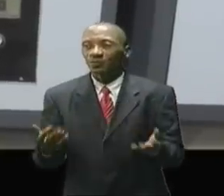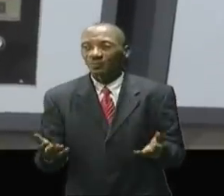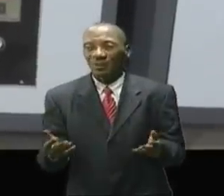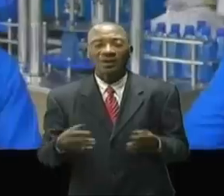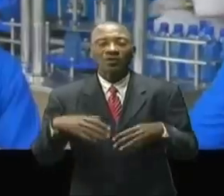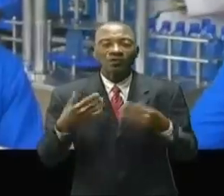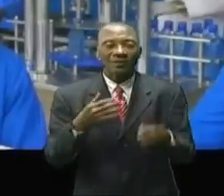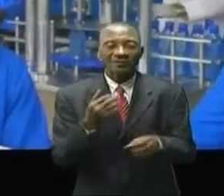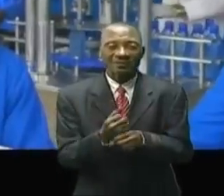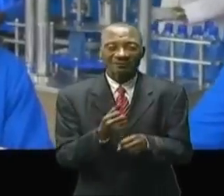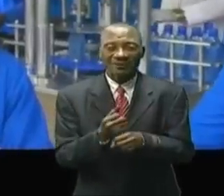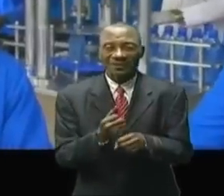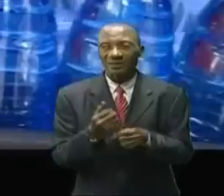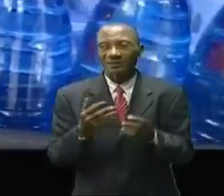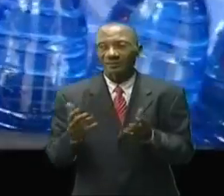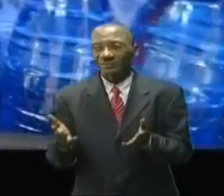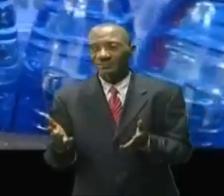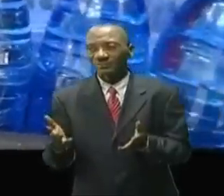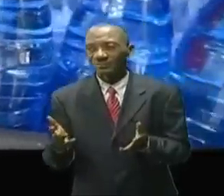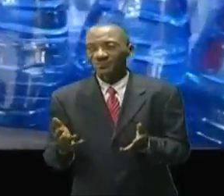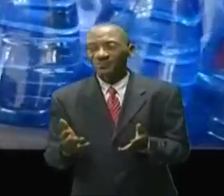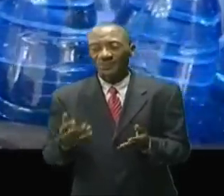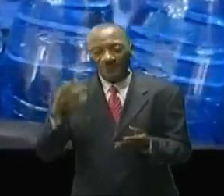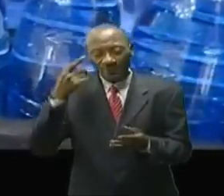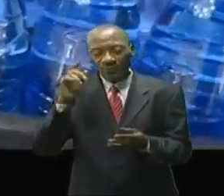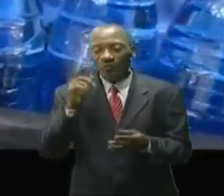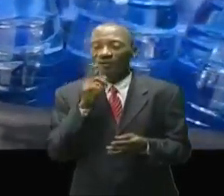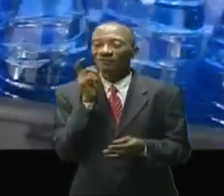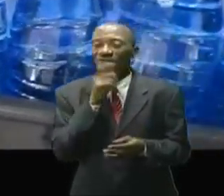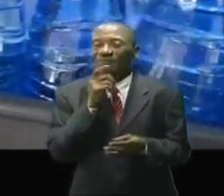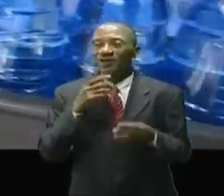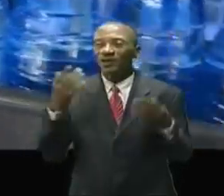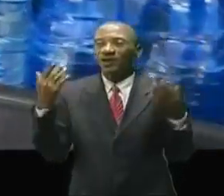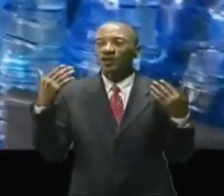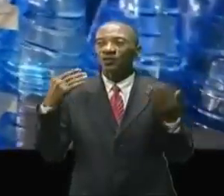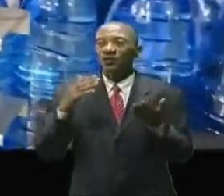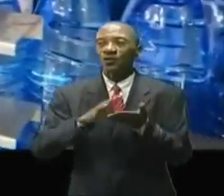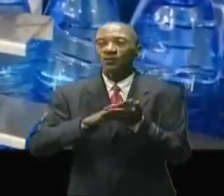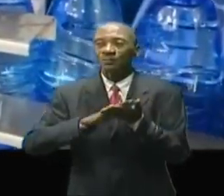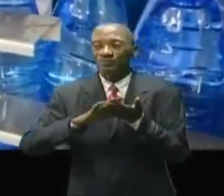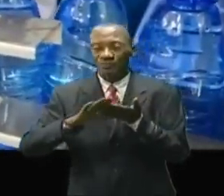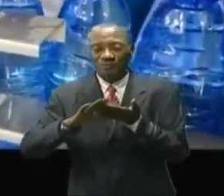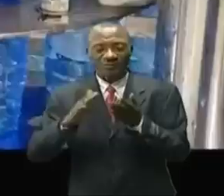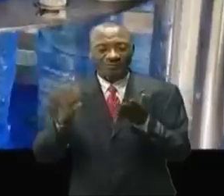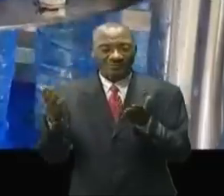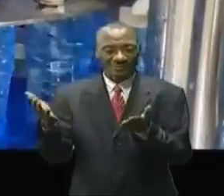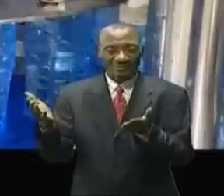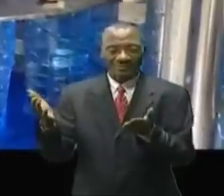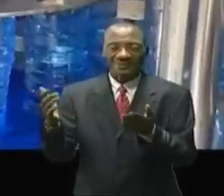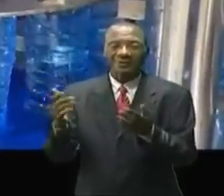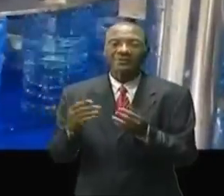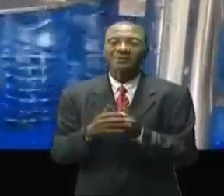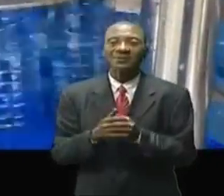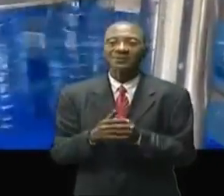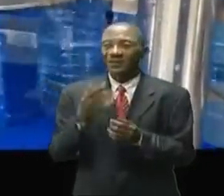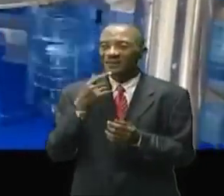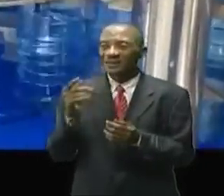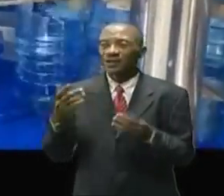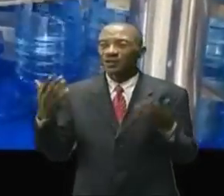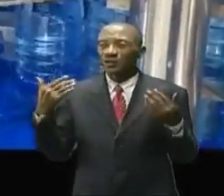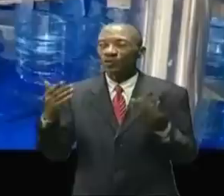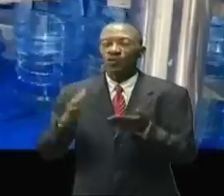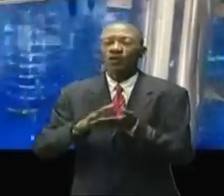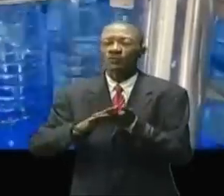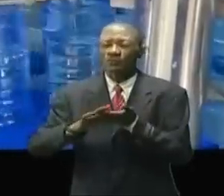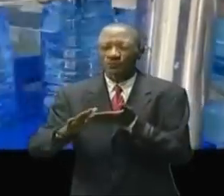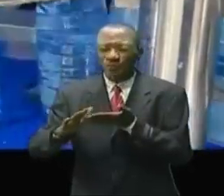osmoseurs. L'osmoseur, tel que vous l'entendez là, il traite l'eau par le système de l'osmose inverse, ça signifie séparation